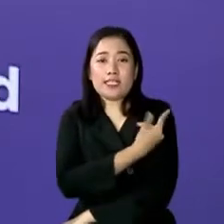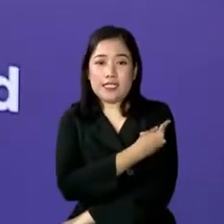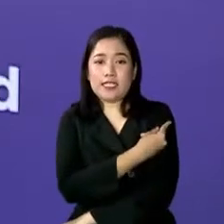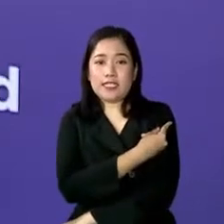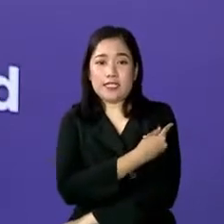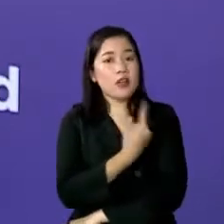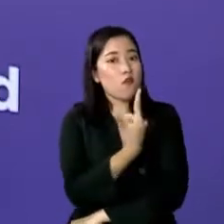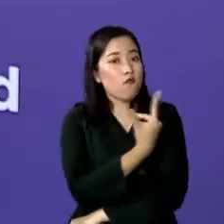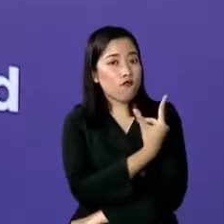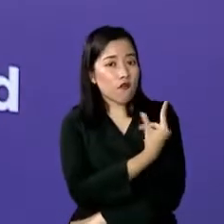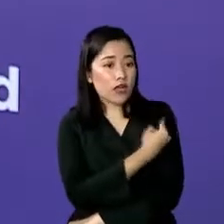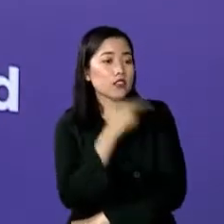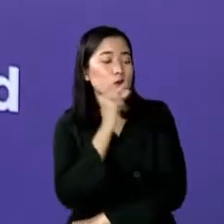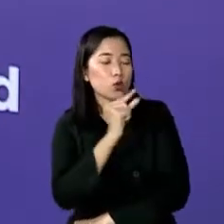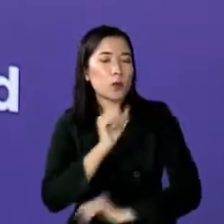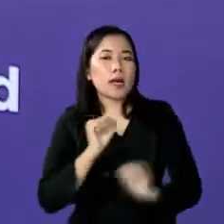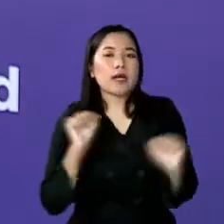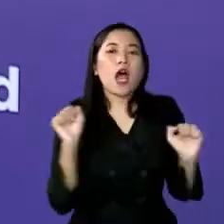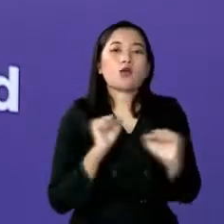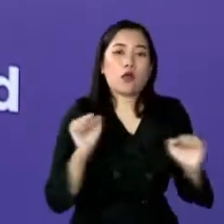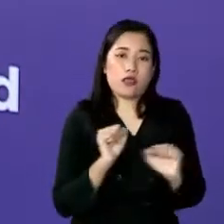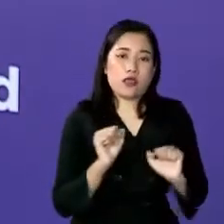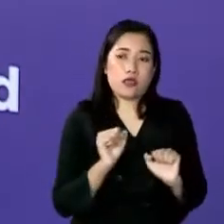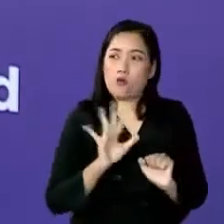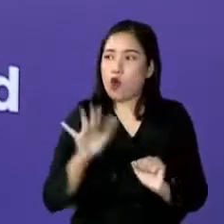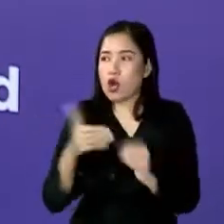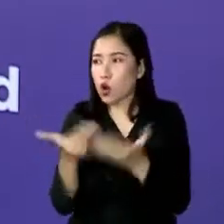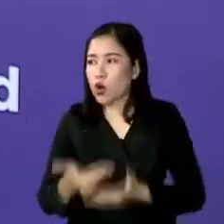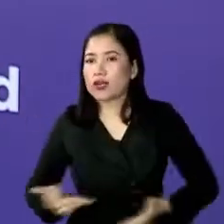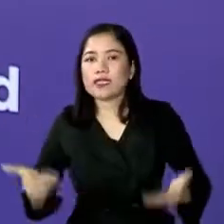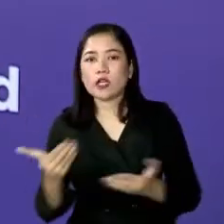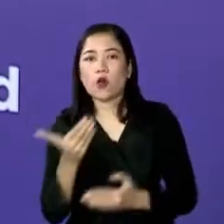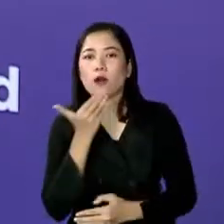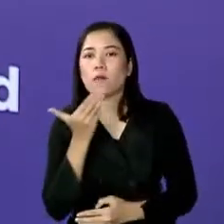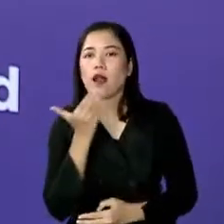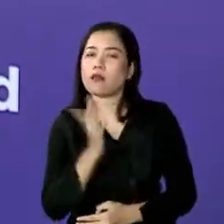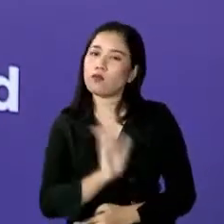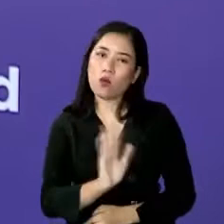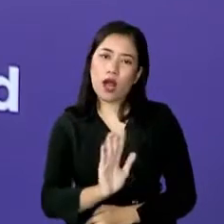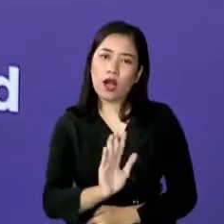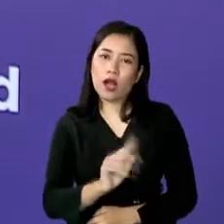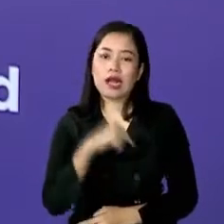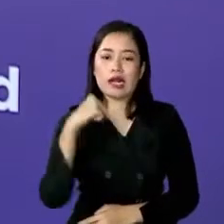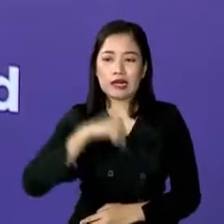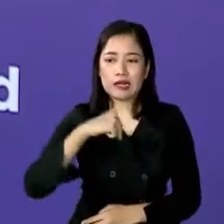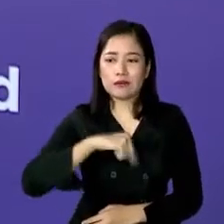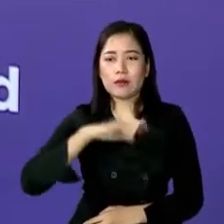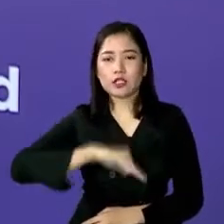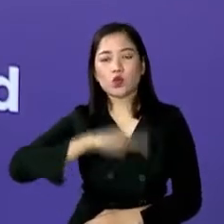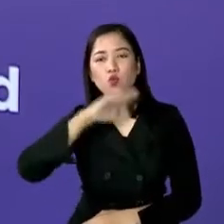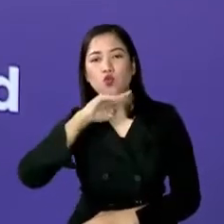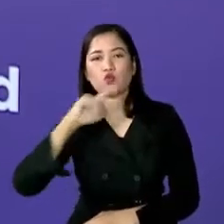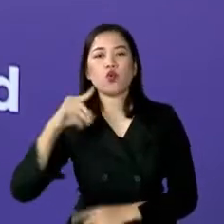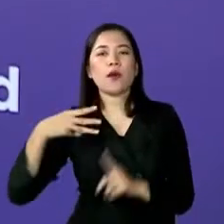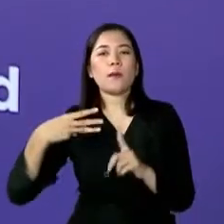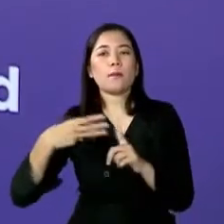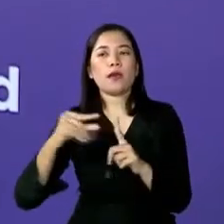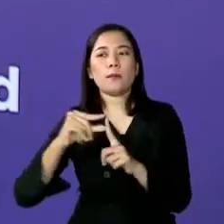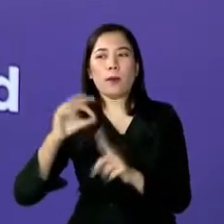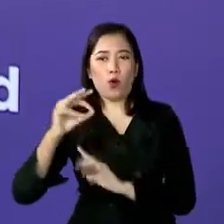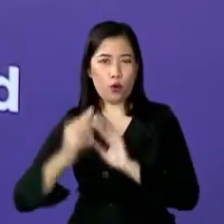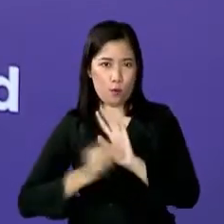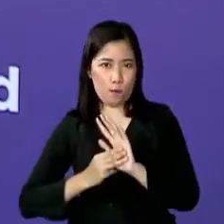adalah vaksin untuk kondisi emergency bukan untuk kondisi normal karena itu kita juga masih menunggu putusan dari Badan POM